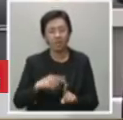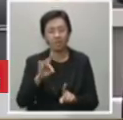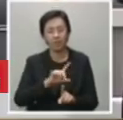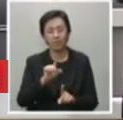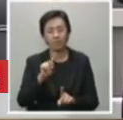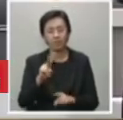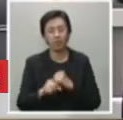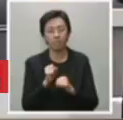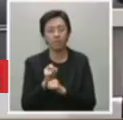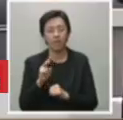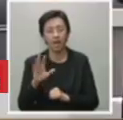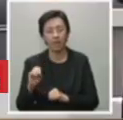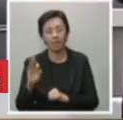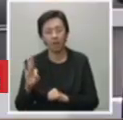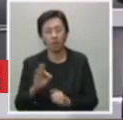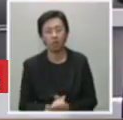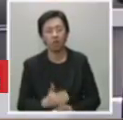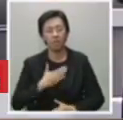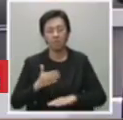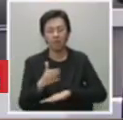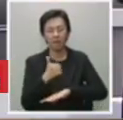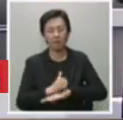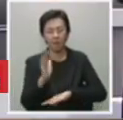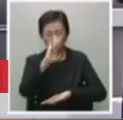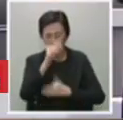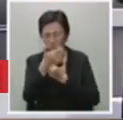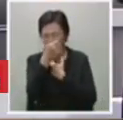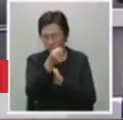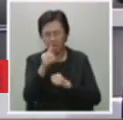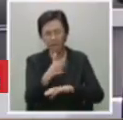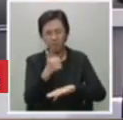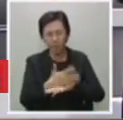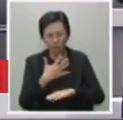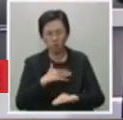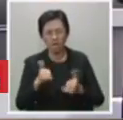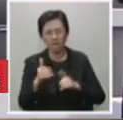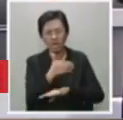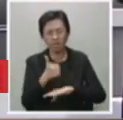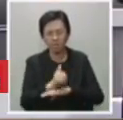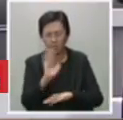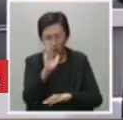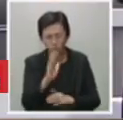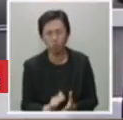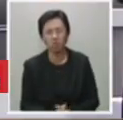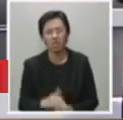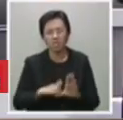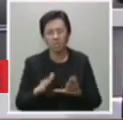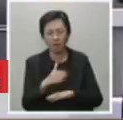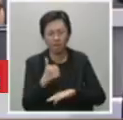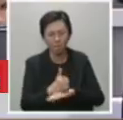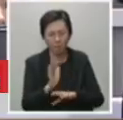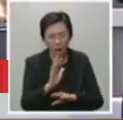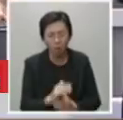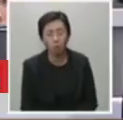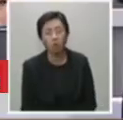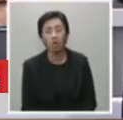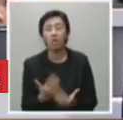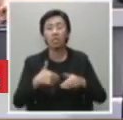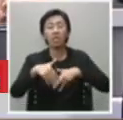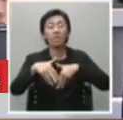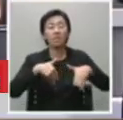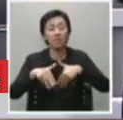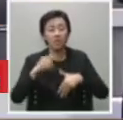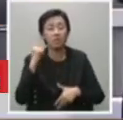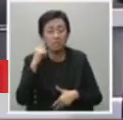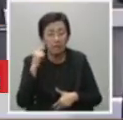ครับผมไม่เป็นนักการเมืองผมไม่สนใจการเมืองผมไม่เล่นการเมืองนี่ฮะท่านประธานที่เคารพครับประชาชนไว้ใ